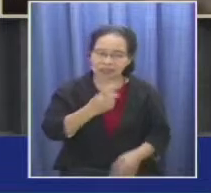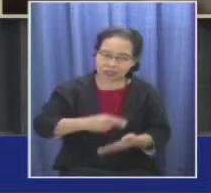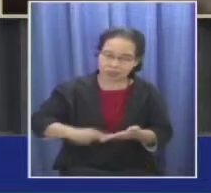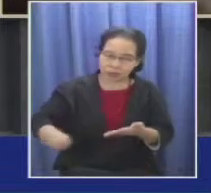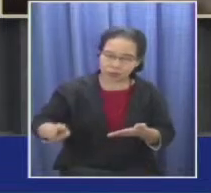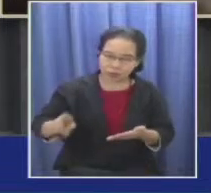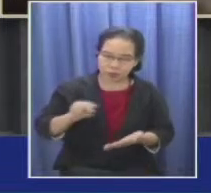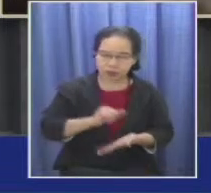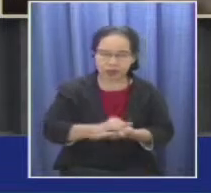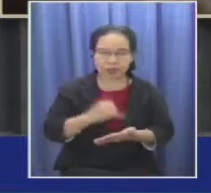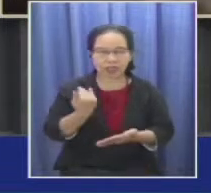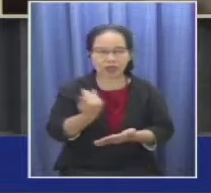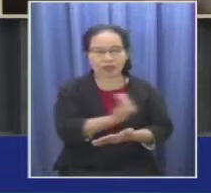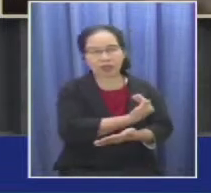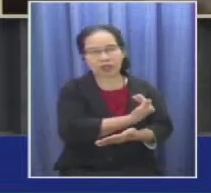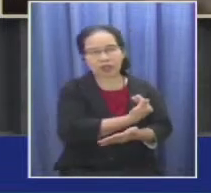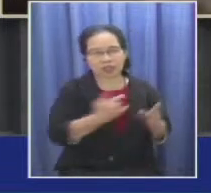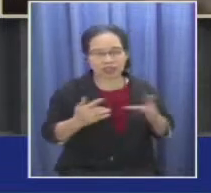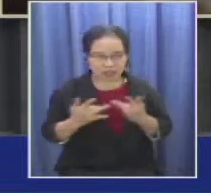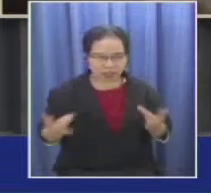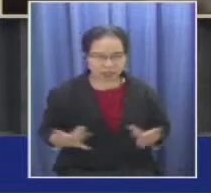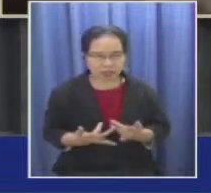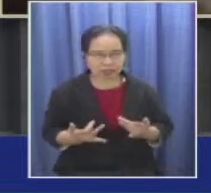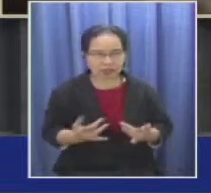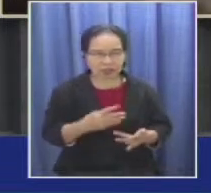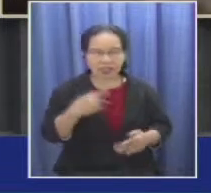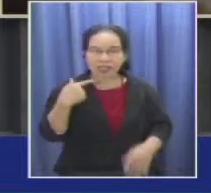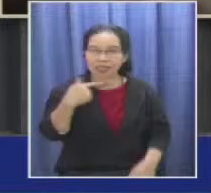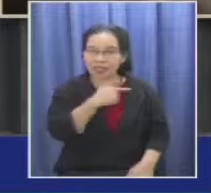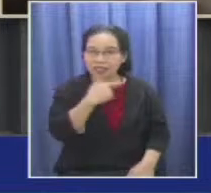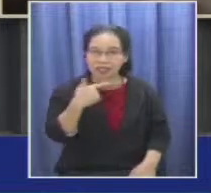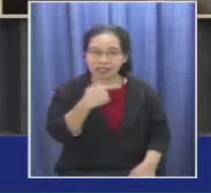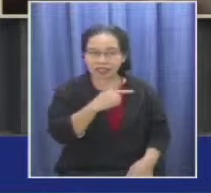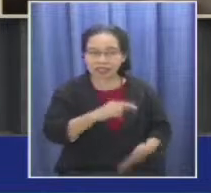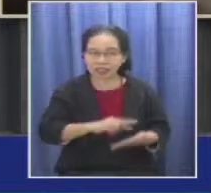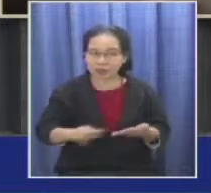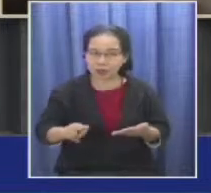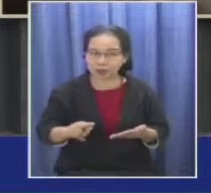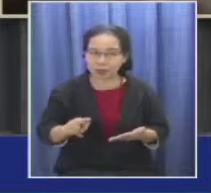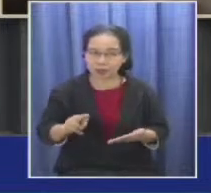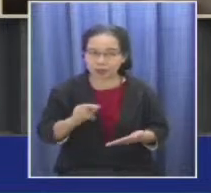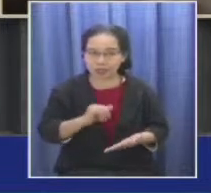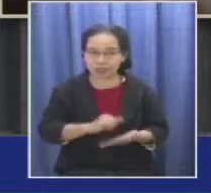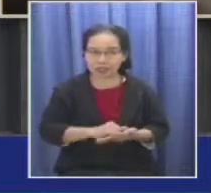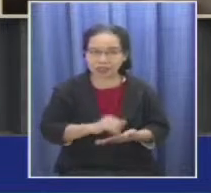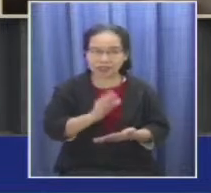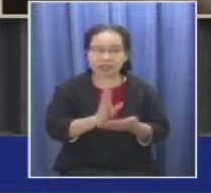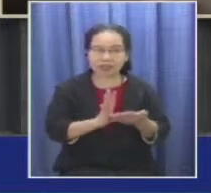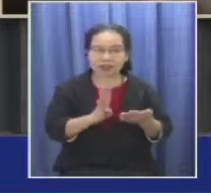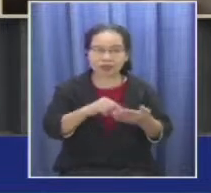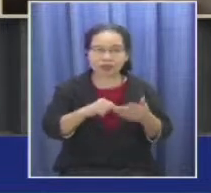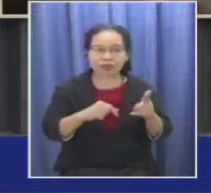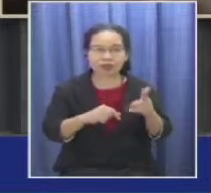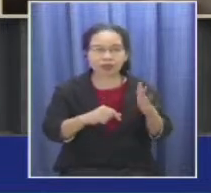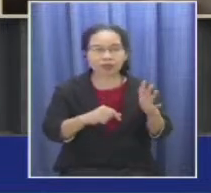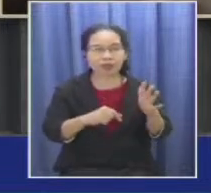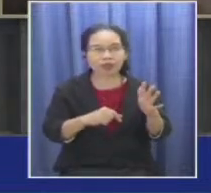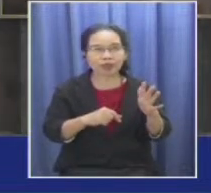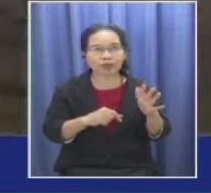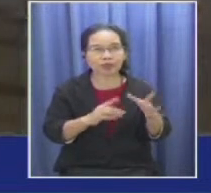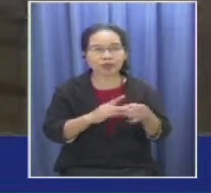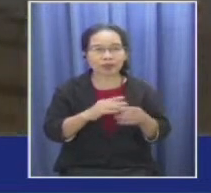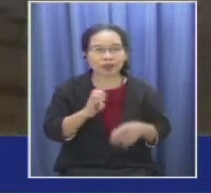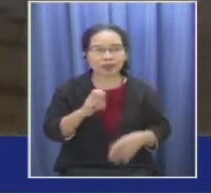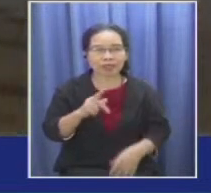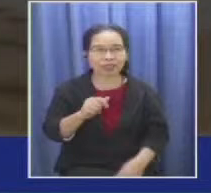ebɛgya nya atwomsɛm no ebɛgya atoro no konkɔnsa no gyaedi adanse kurumu no gyaedi bɔne